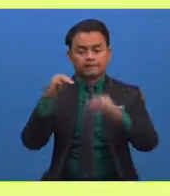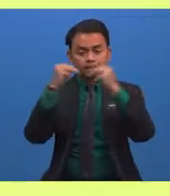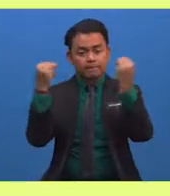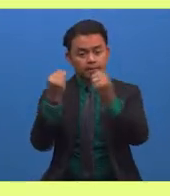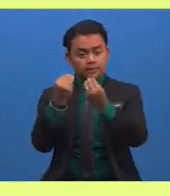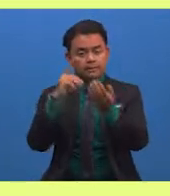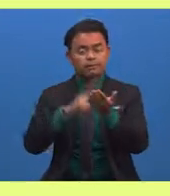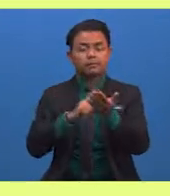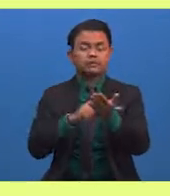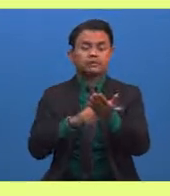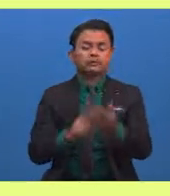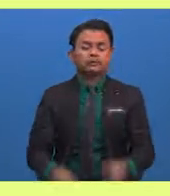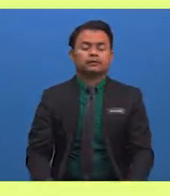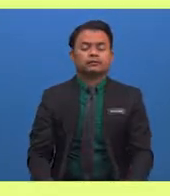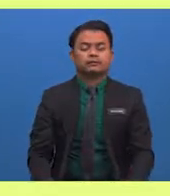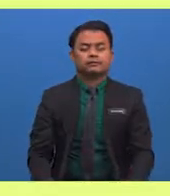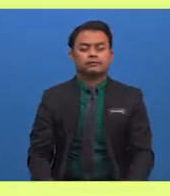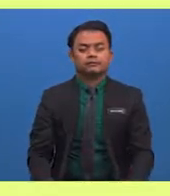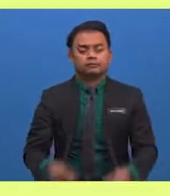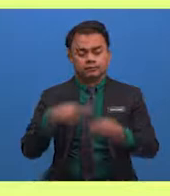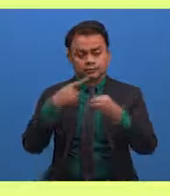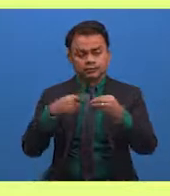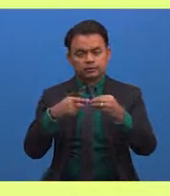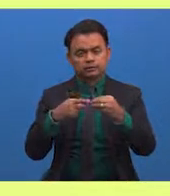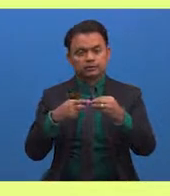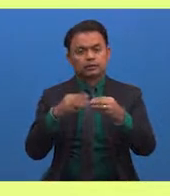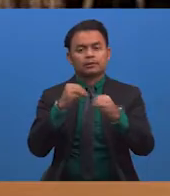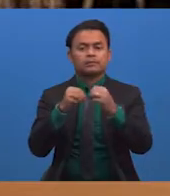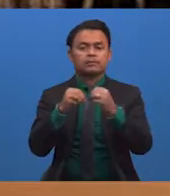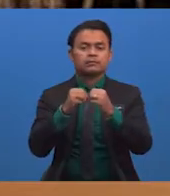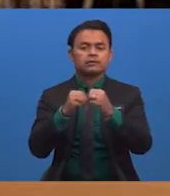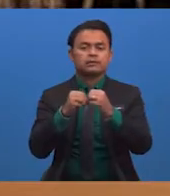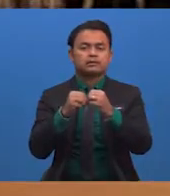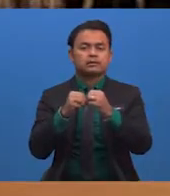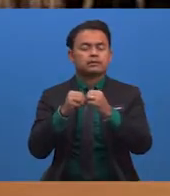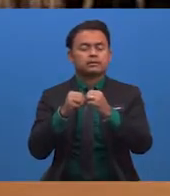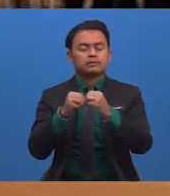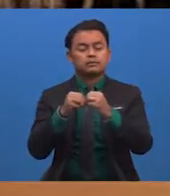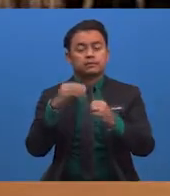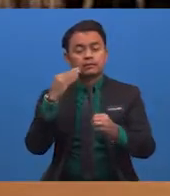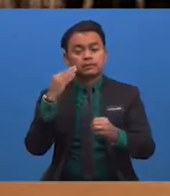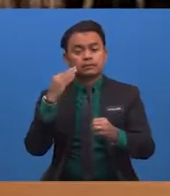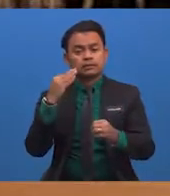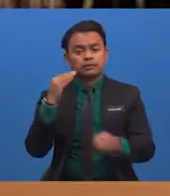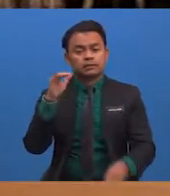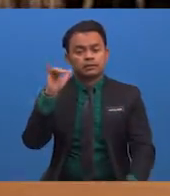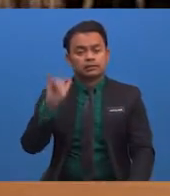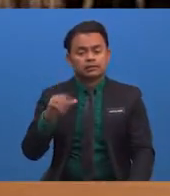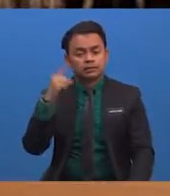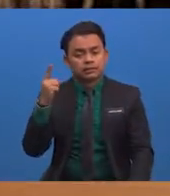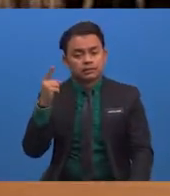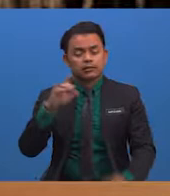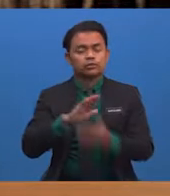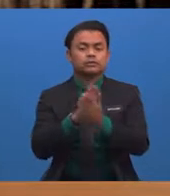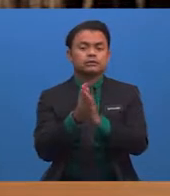dan perbahasan berkenaan isu semasa. Para pembahas pula terdiri daripada